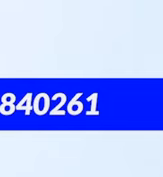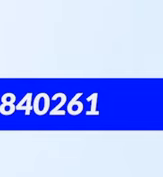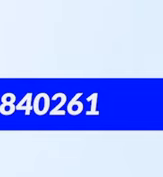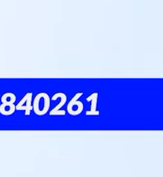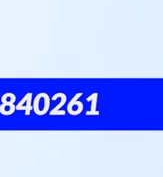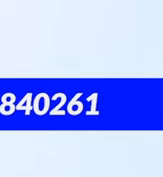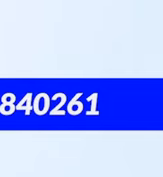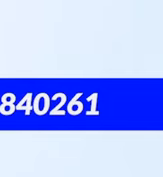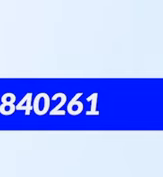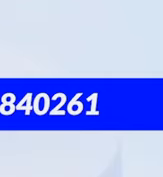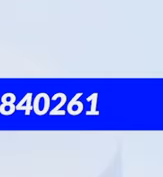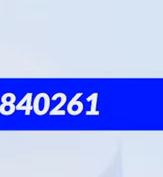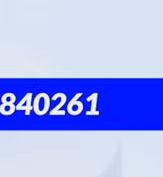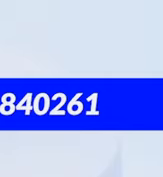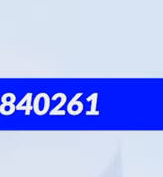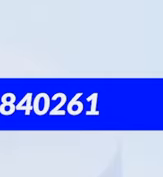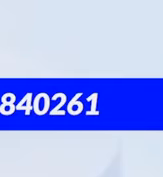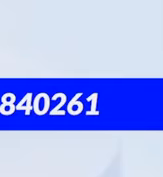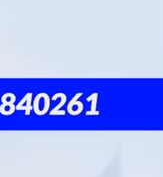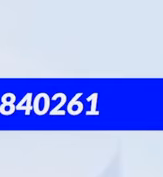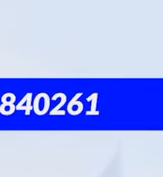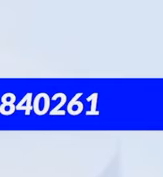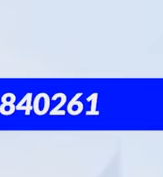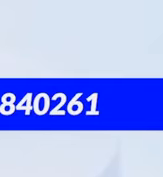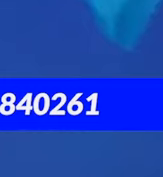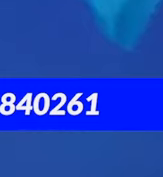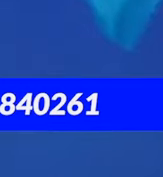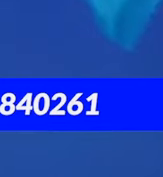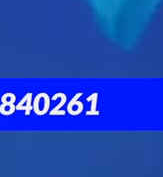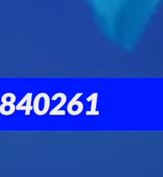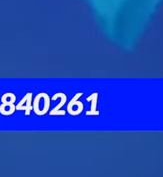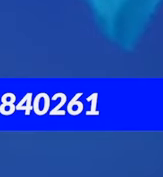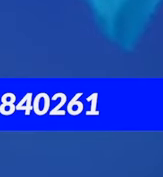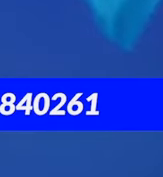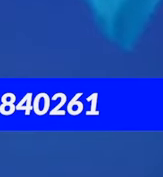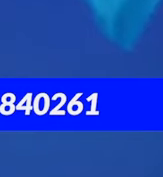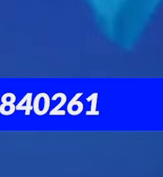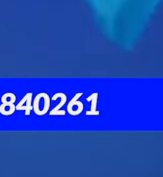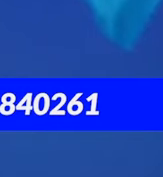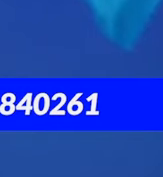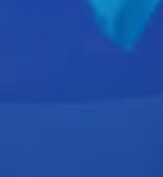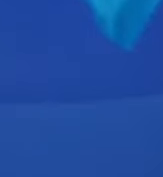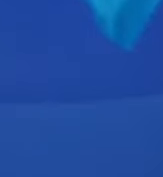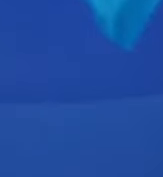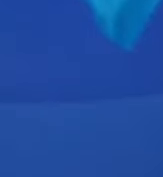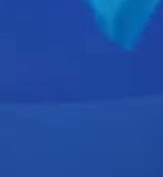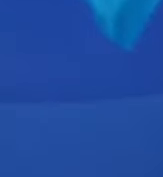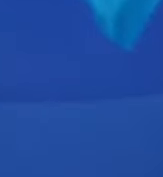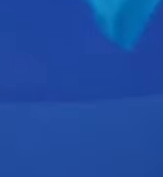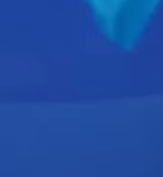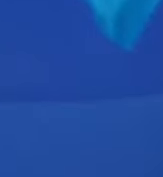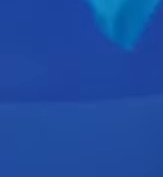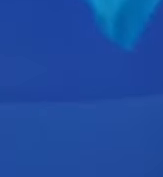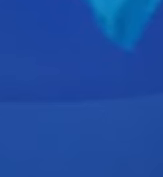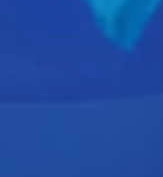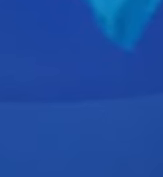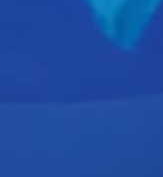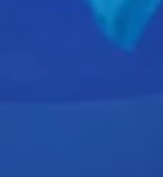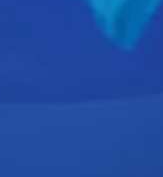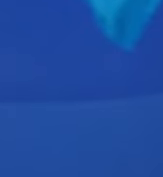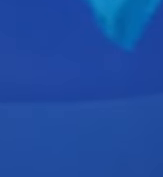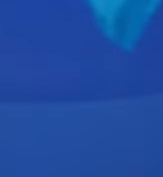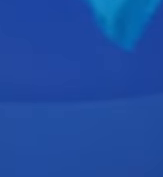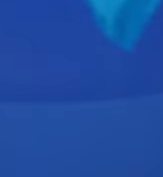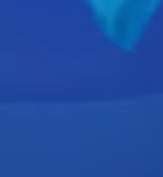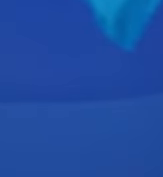Azam Biskuti, bidhaa bora ya Bahresa. Kwa maswali zaidi na kwa mahitaji zaidi tupigie kwa namba